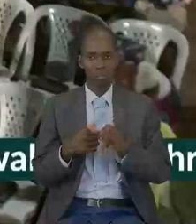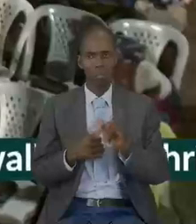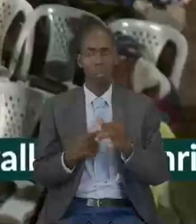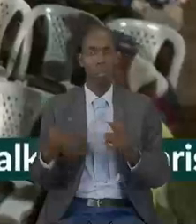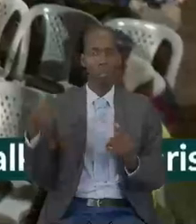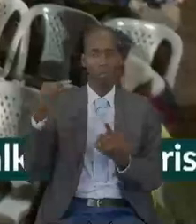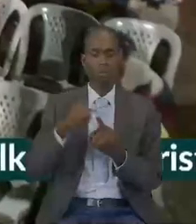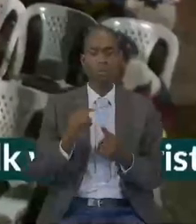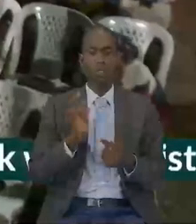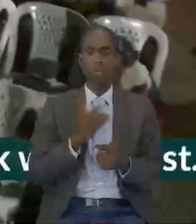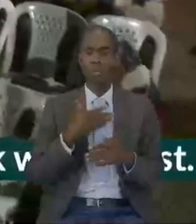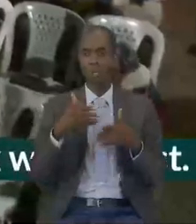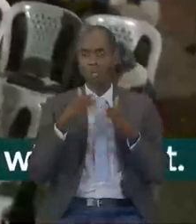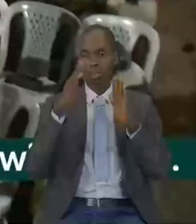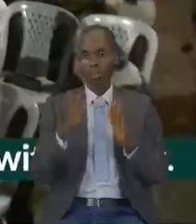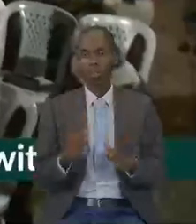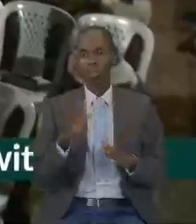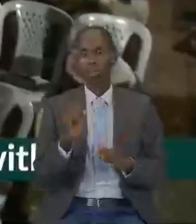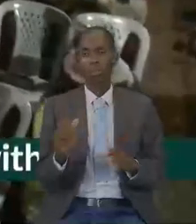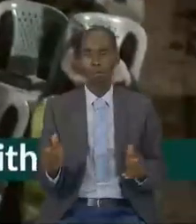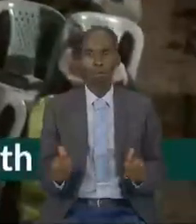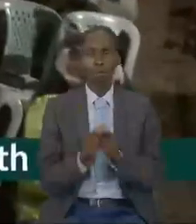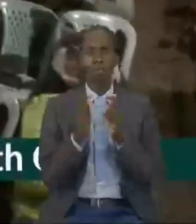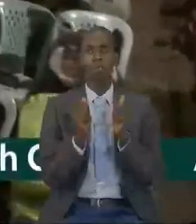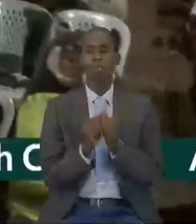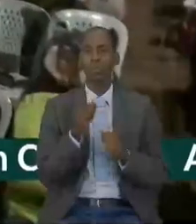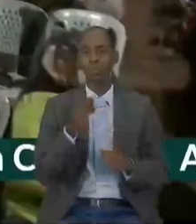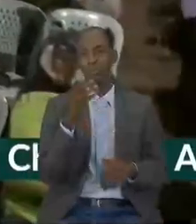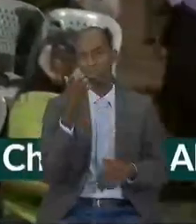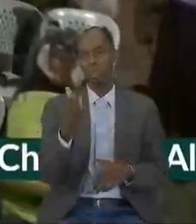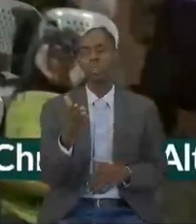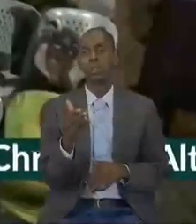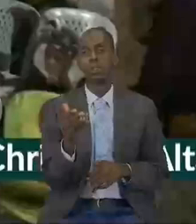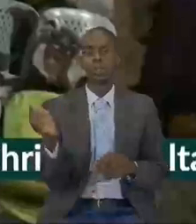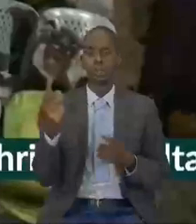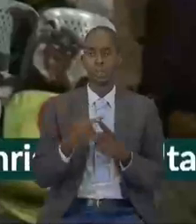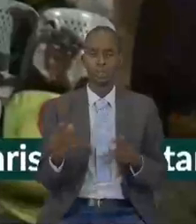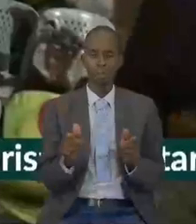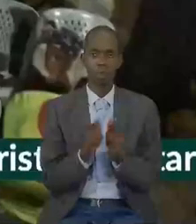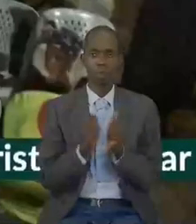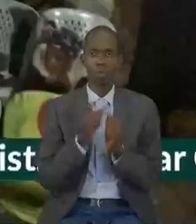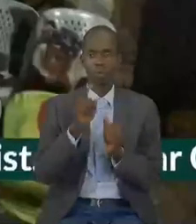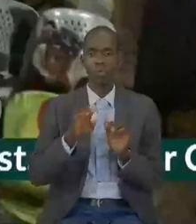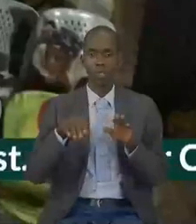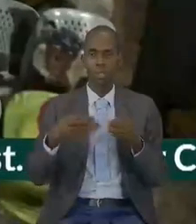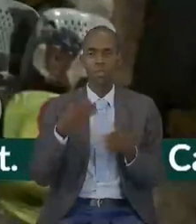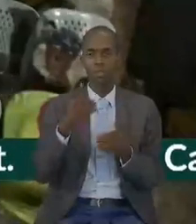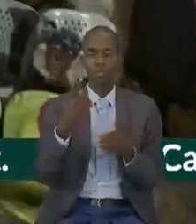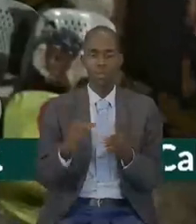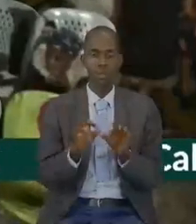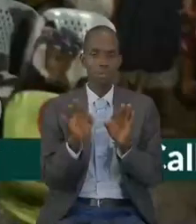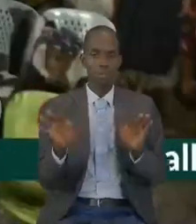plein air là où vous êtes, que nos surveillants, nos conseillers se rapprochent de ceux-là qui sont debout, qui ont levé leurs